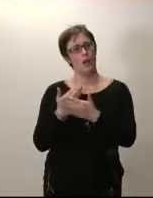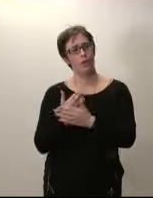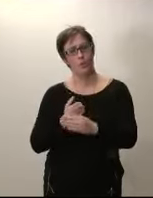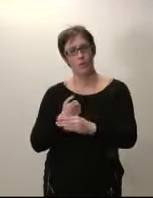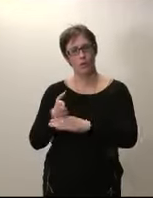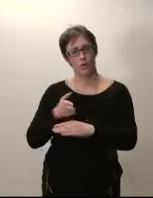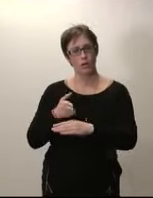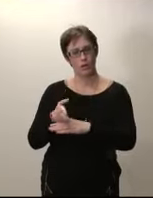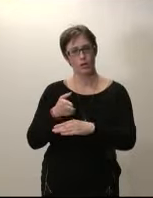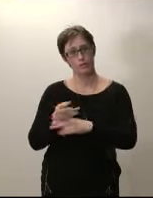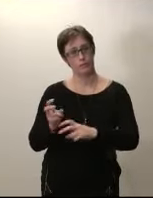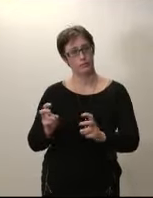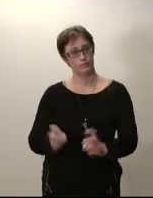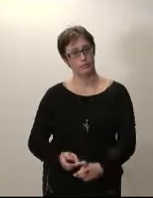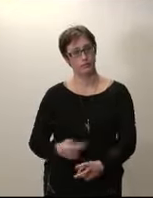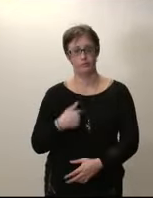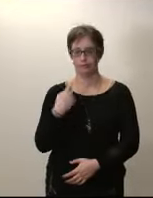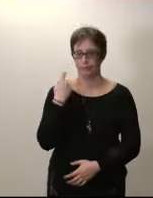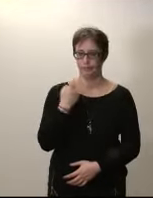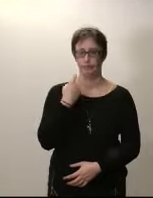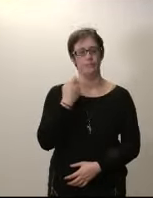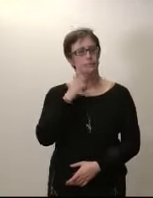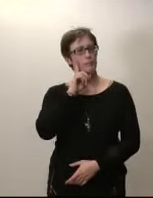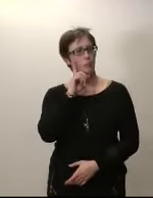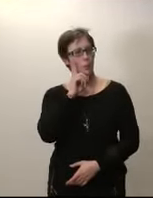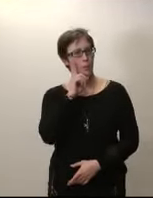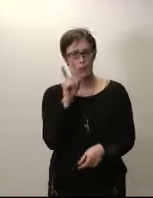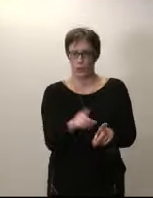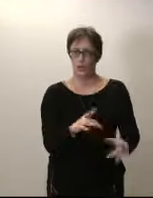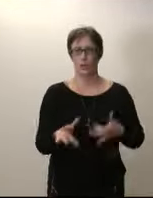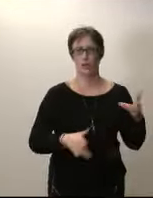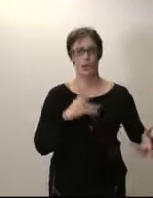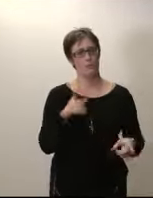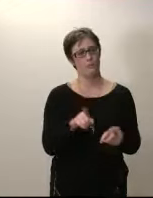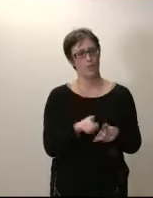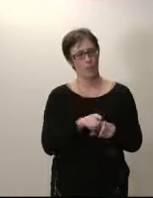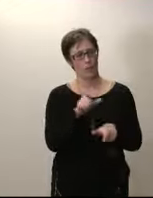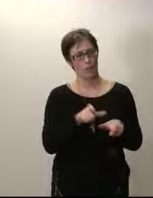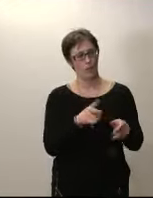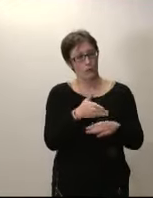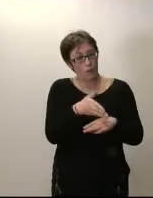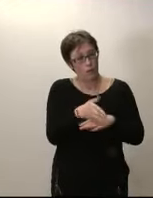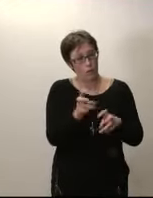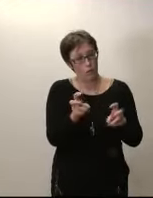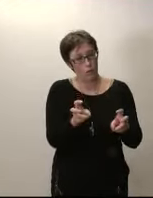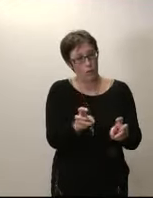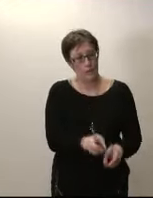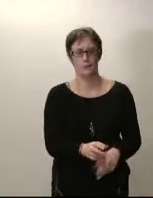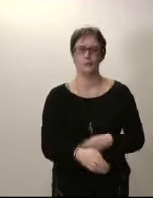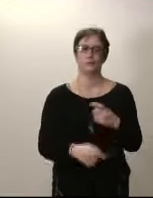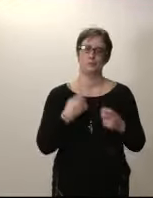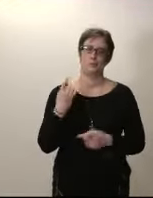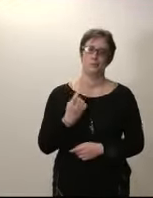pourquoi ces baisses des entrées constatées, ainsi qu'au théâtre. Et en même temps, on se rend compte plus loin que vous avez fait aussi